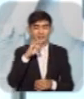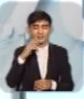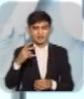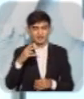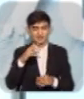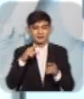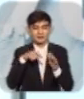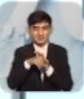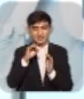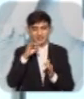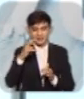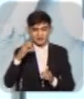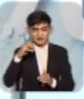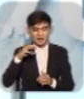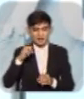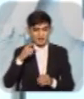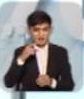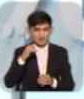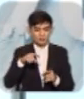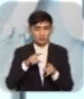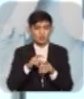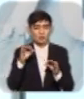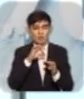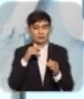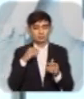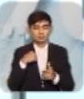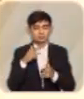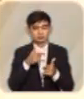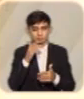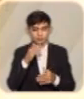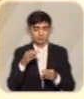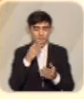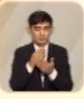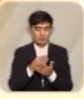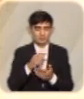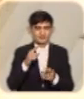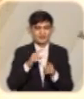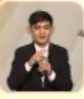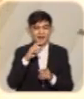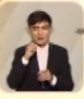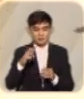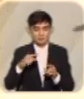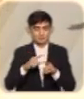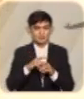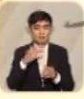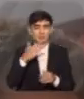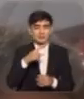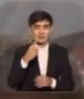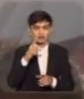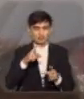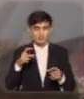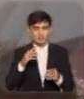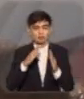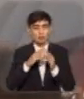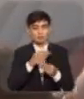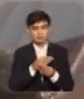парақшаларында тікелей эфир ұйымдастыру бұлда бізде жүйеге енді. Облыста бақытты отбасы аясында 51 адамға үй берілсе,